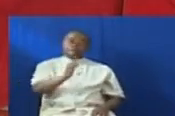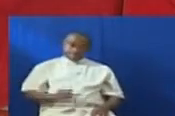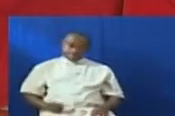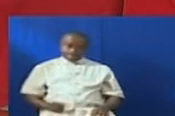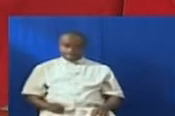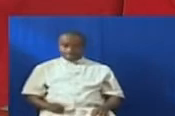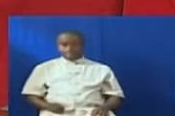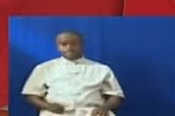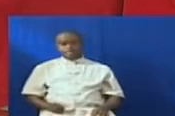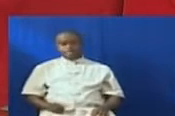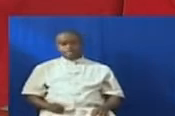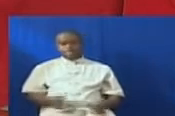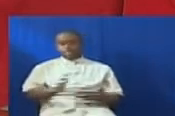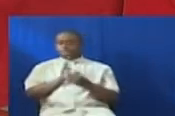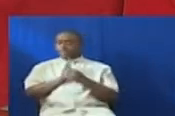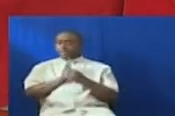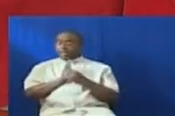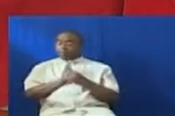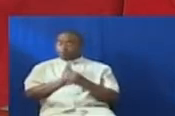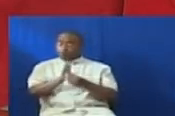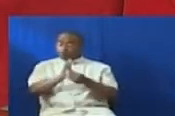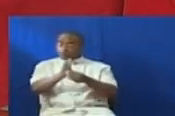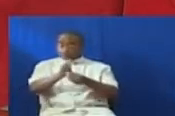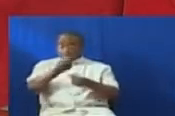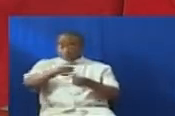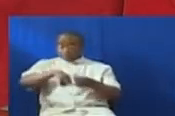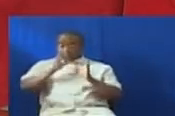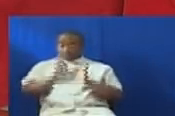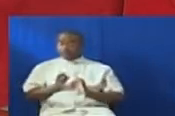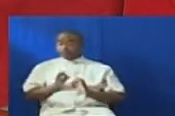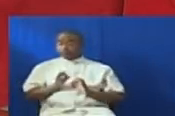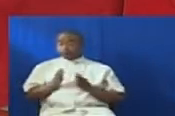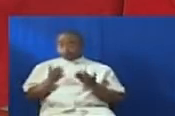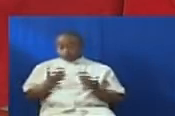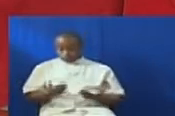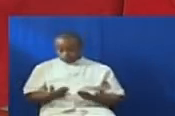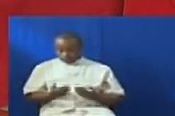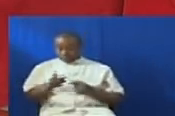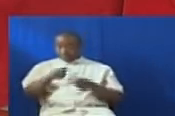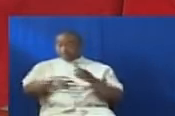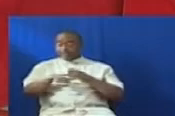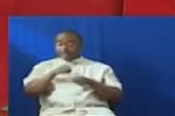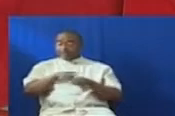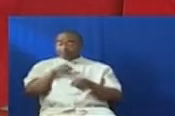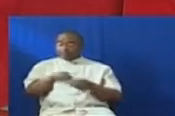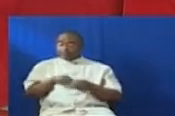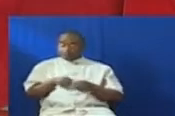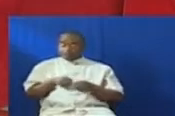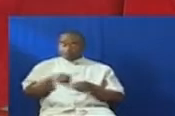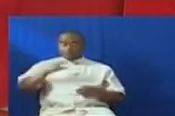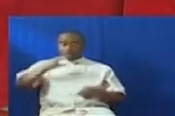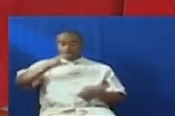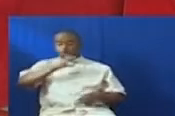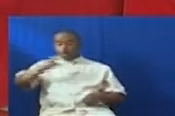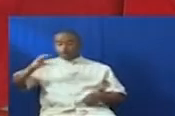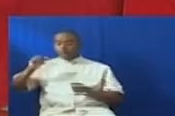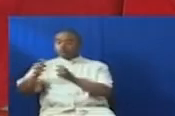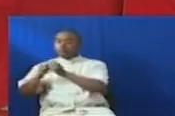alivyotuongoza katika kipindi hiki cha changamoto za COVID-19.